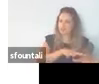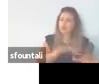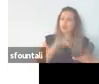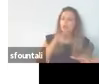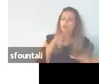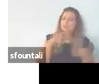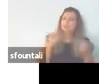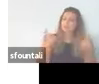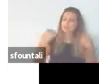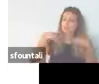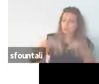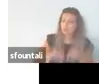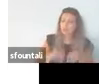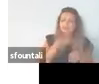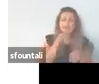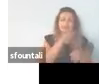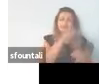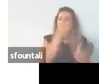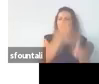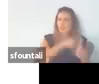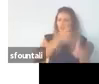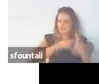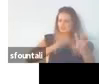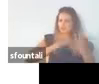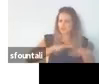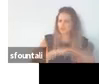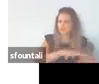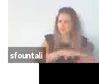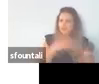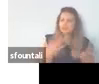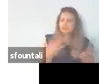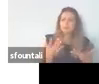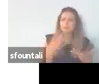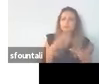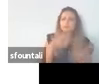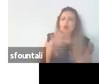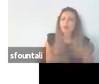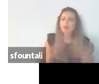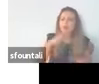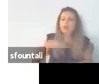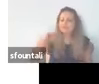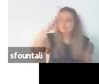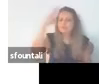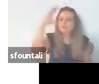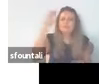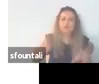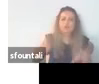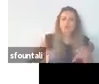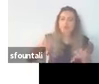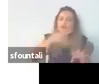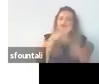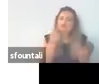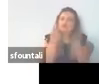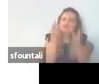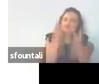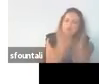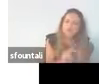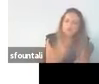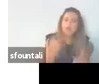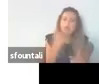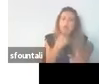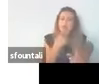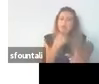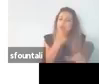αυτές προσαρμόζονται ανάλογα με το περιεχόμενο σε κάθε χώρα και τις συγκεκριμένες ευκαιρίες για αλλαγή που υπάρχουν.